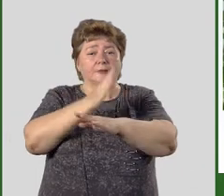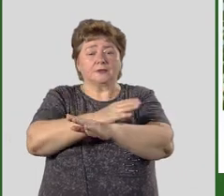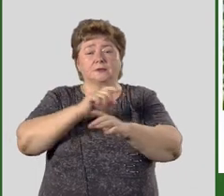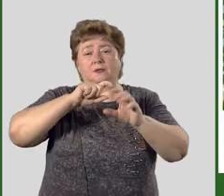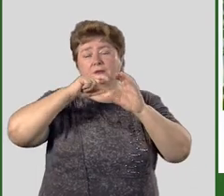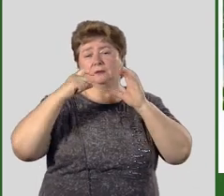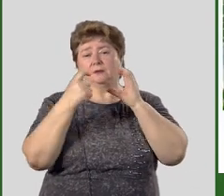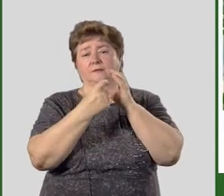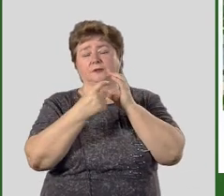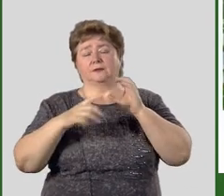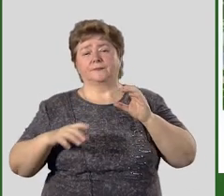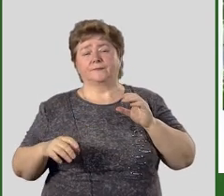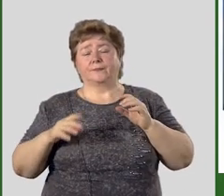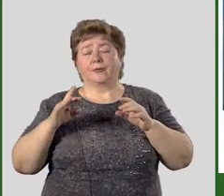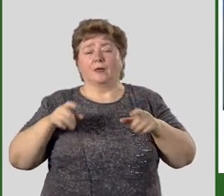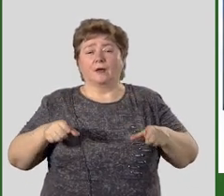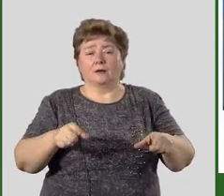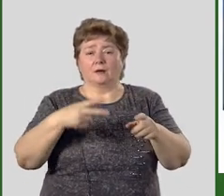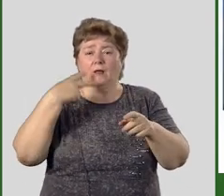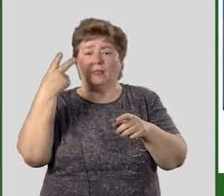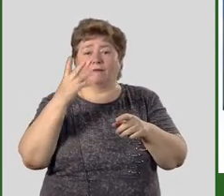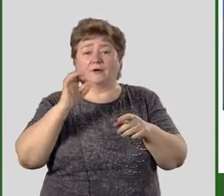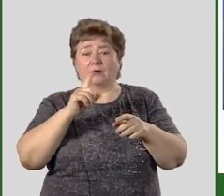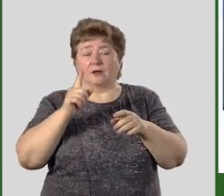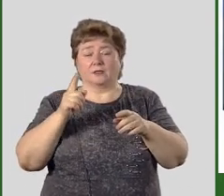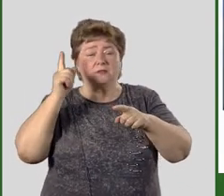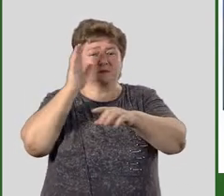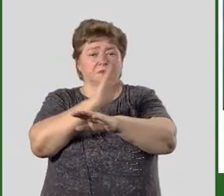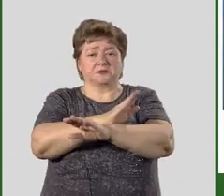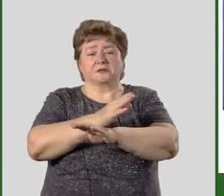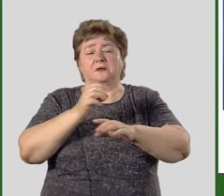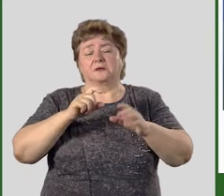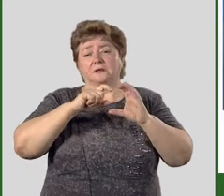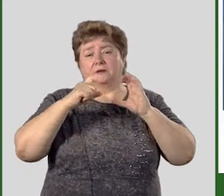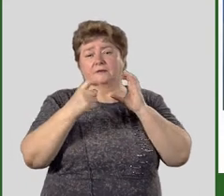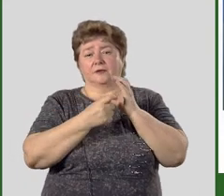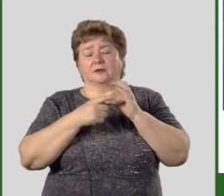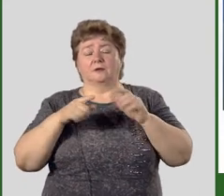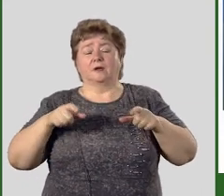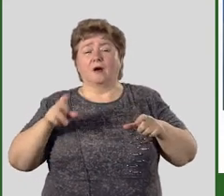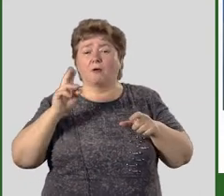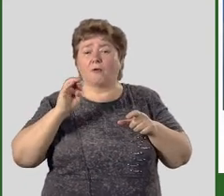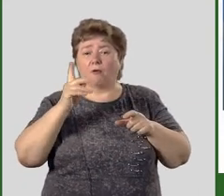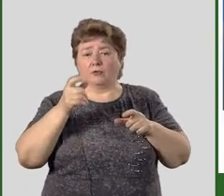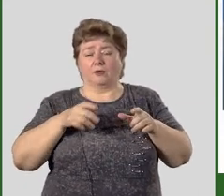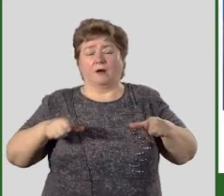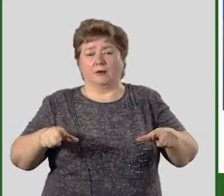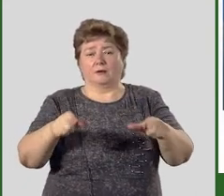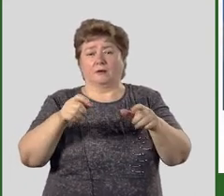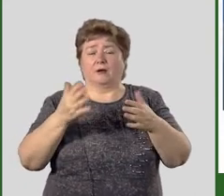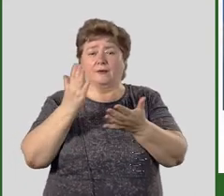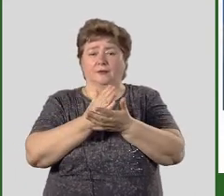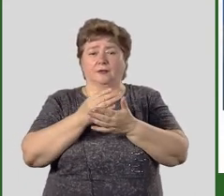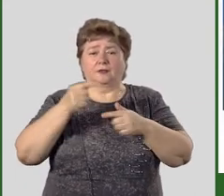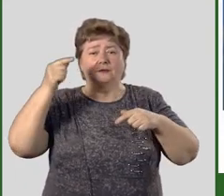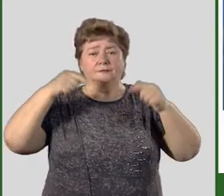экватор. Река дважды пересекает экватор. Поэтому река Конго имеет